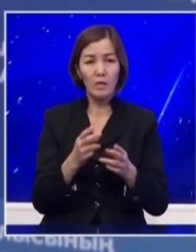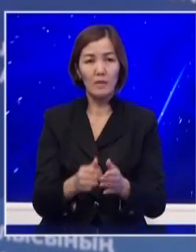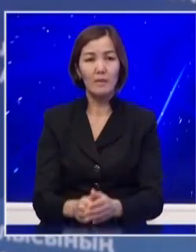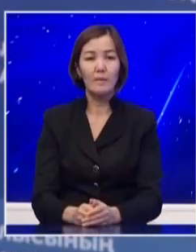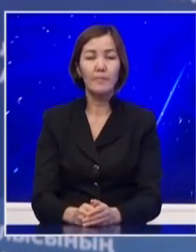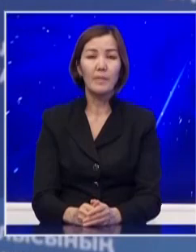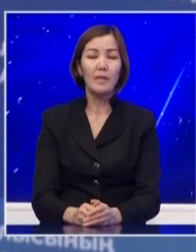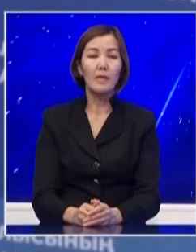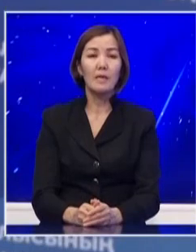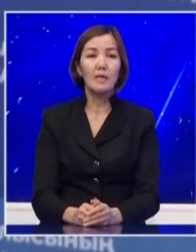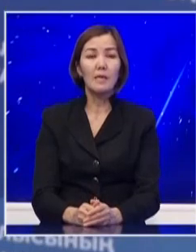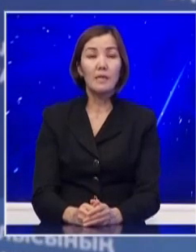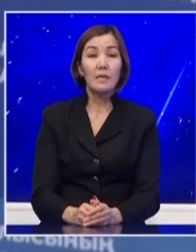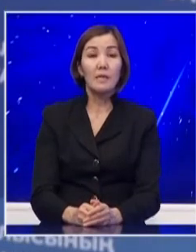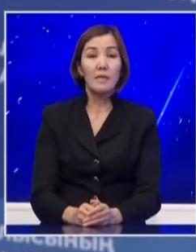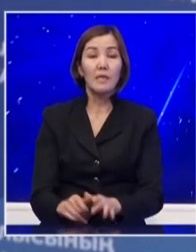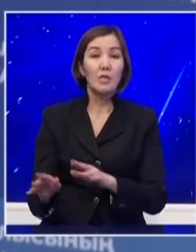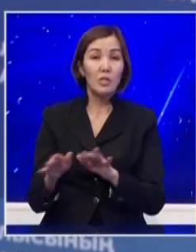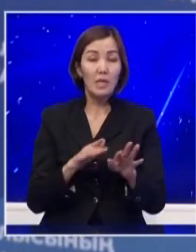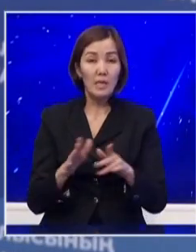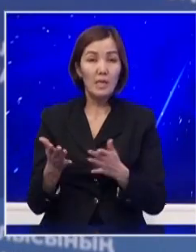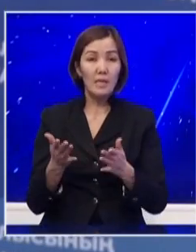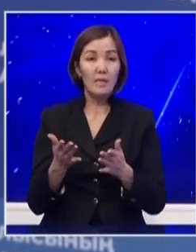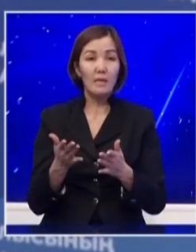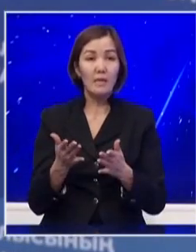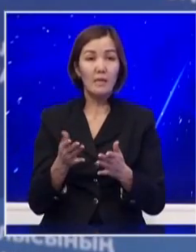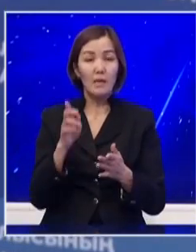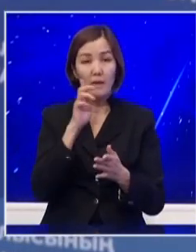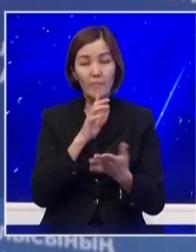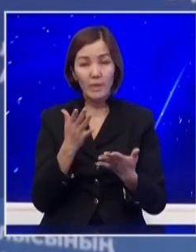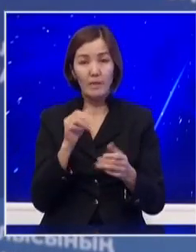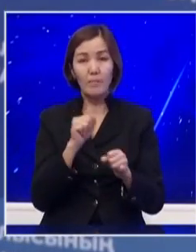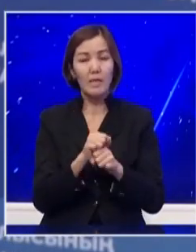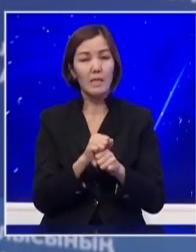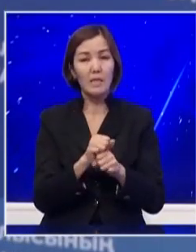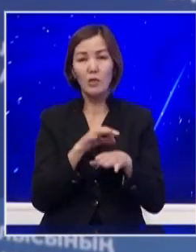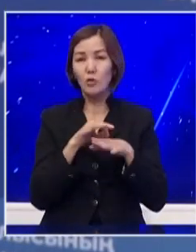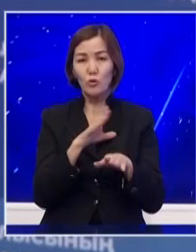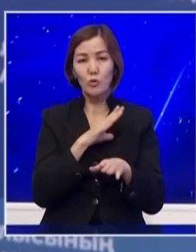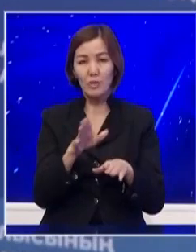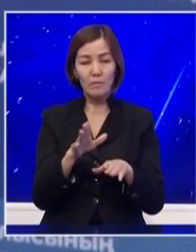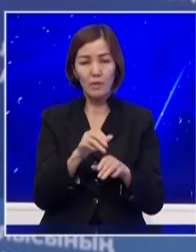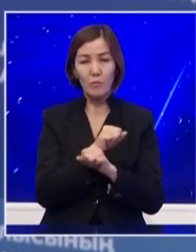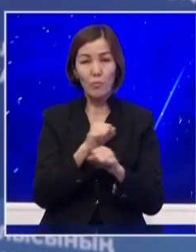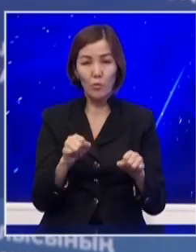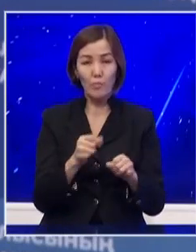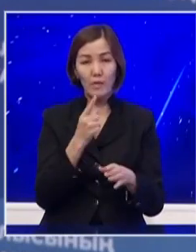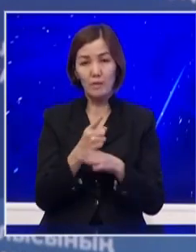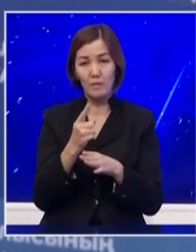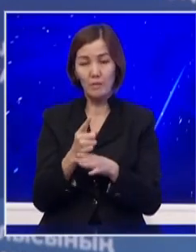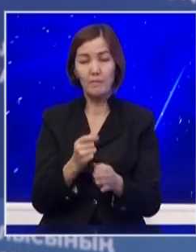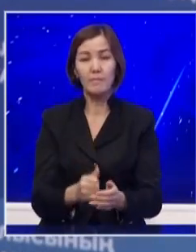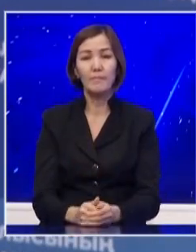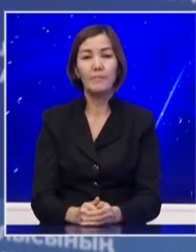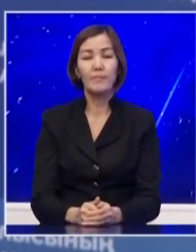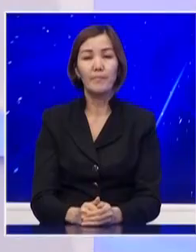Ал негізі ондай іс-шаралар автогаз құю бекеттерінде ешқандай осындай іс-шаралар